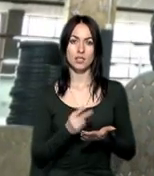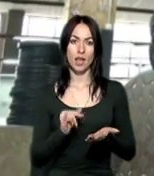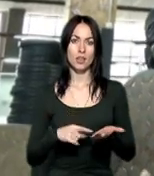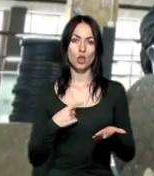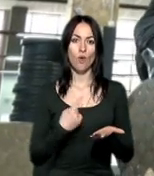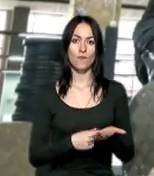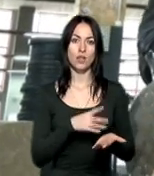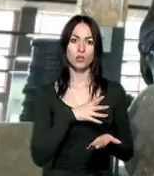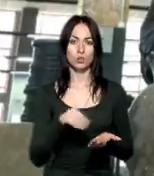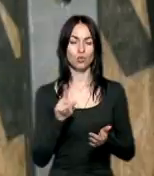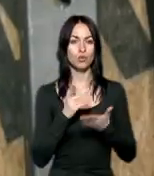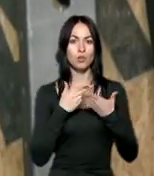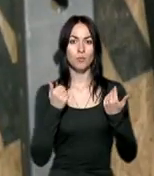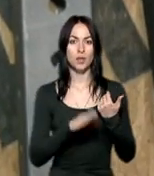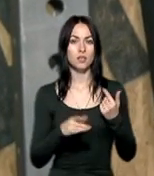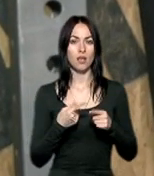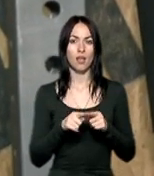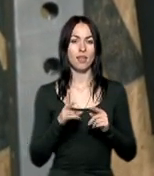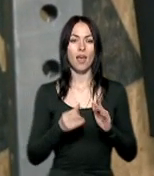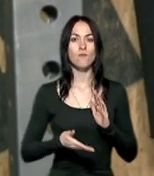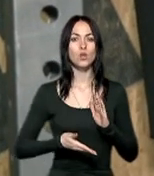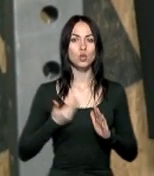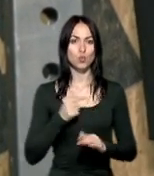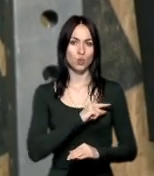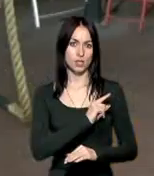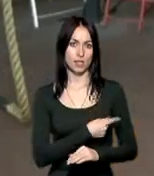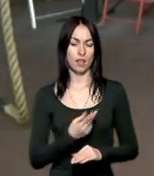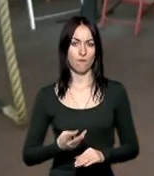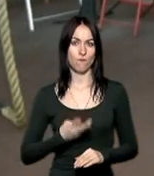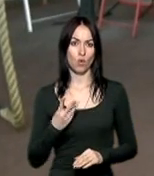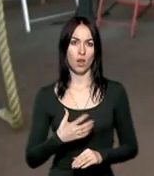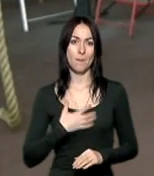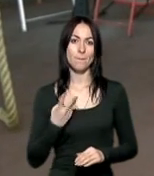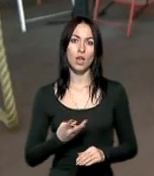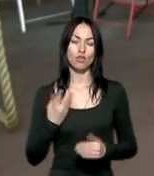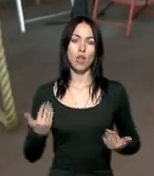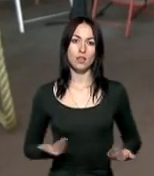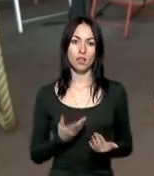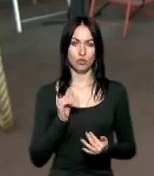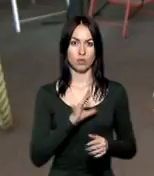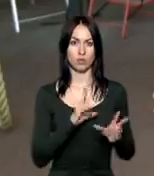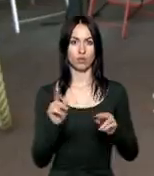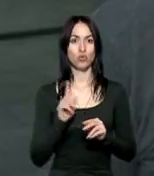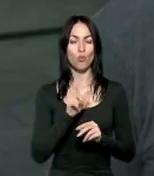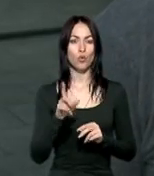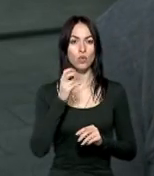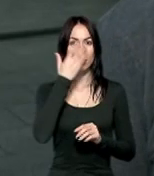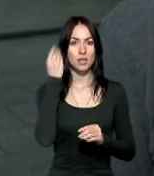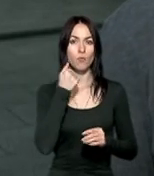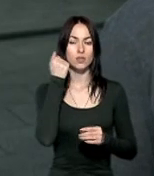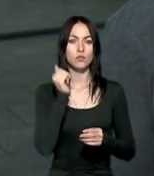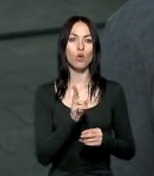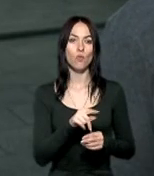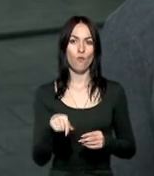усім, що відсутність кінцівок – це ще не відсутність сили волі, бажання жити і бути щасливим. Щоб люди не забували, завдяки кому вони живуть у